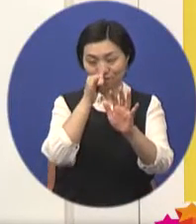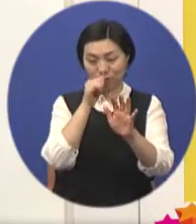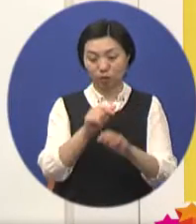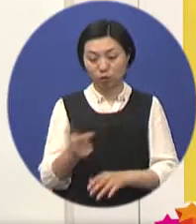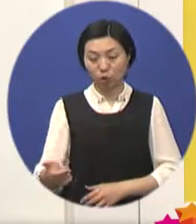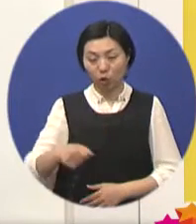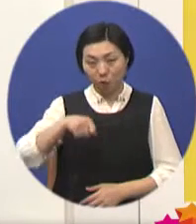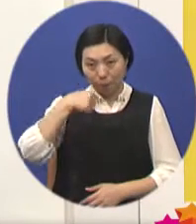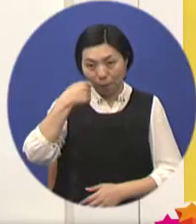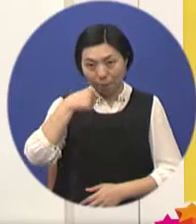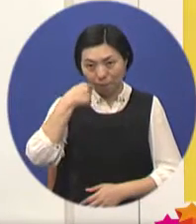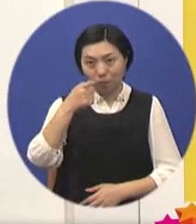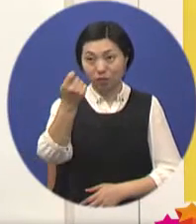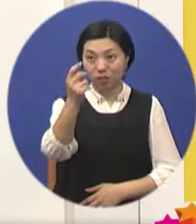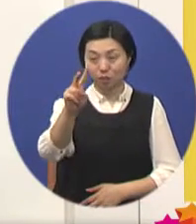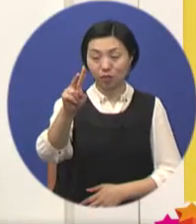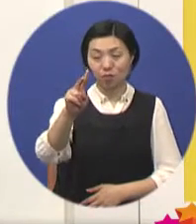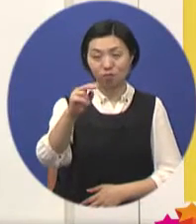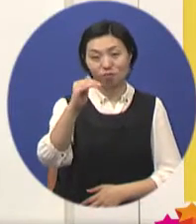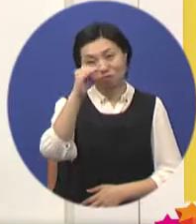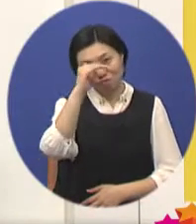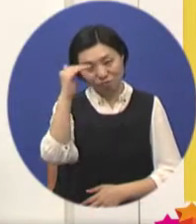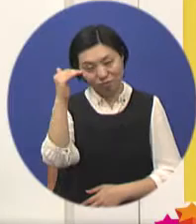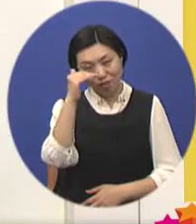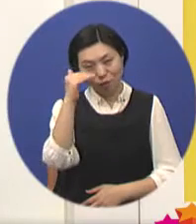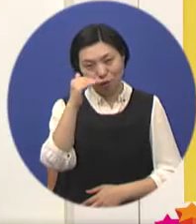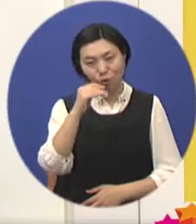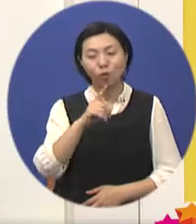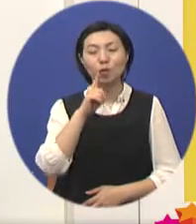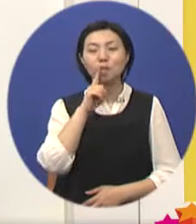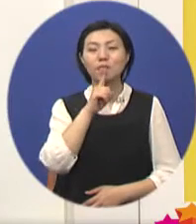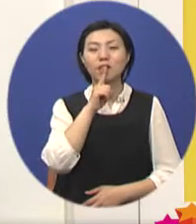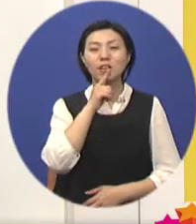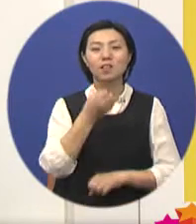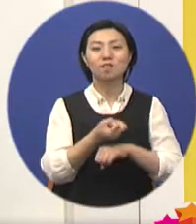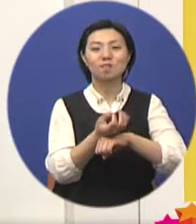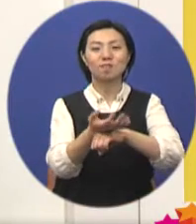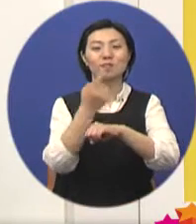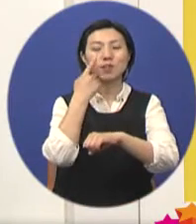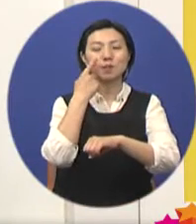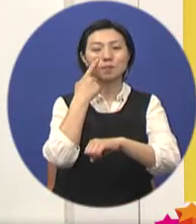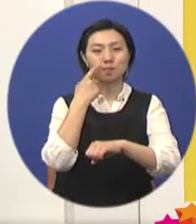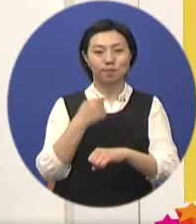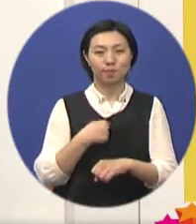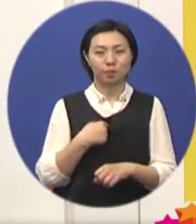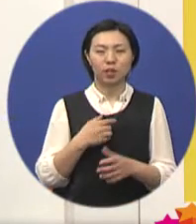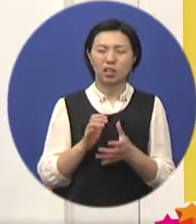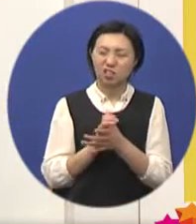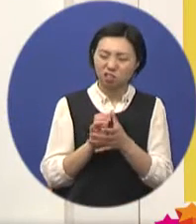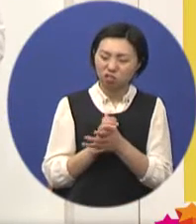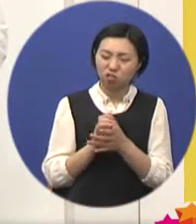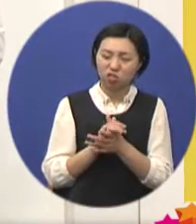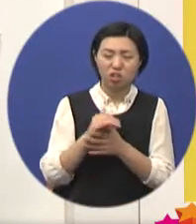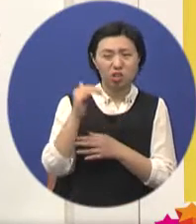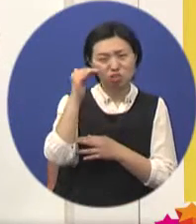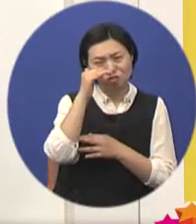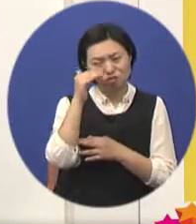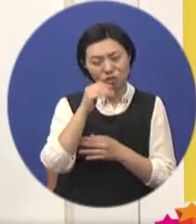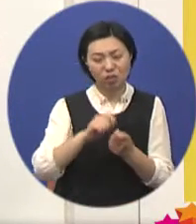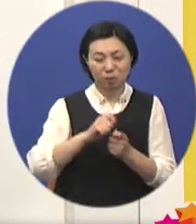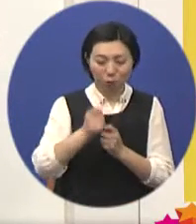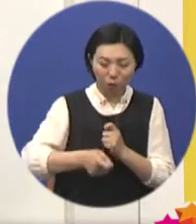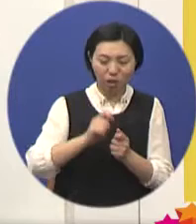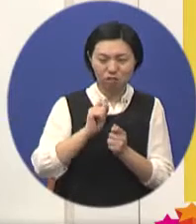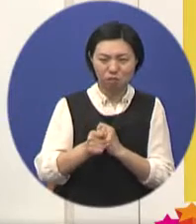드시면서 예. 또 방송 보시라고 예. 한 말씀 하시고 노래하죠. 우리 친구들이 방송을 많이 봐요. 모여서